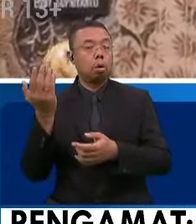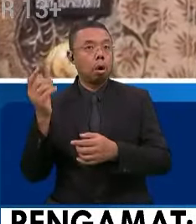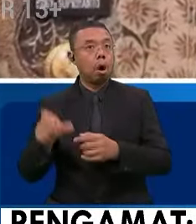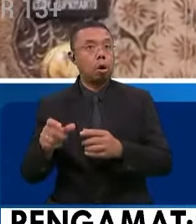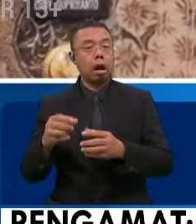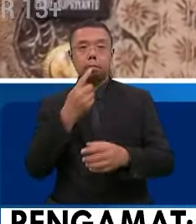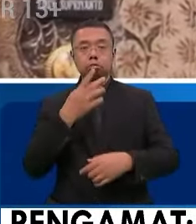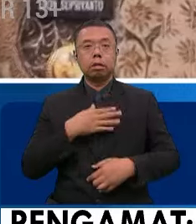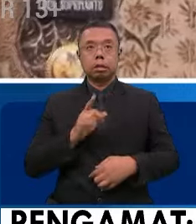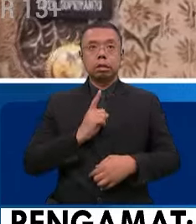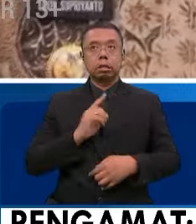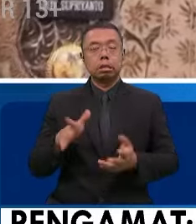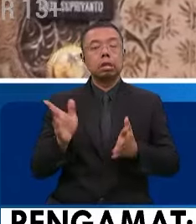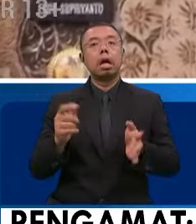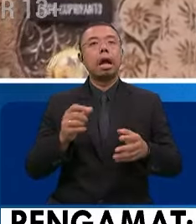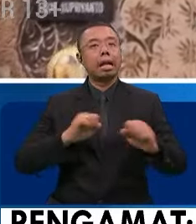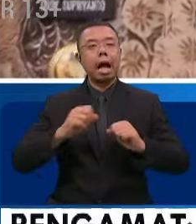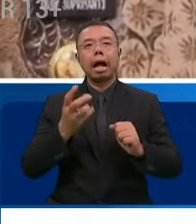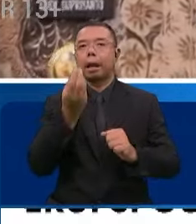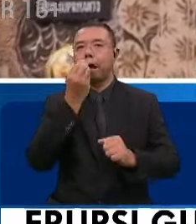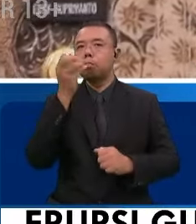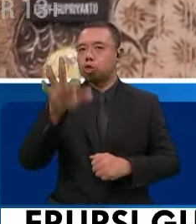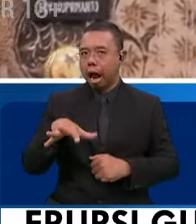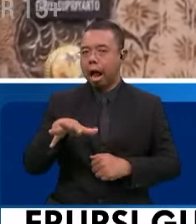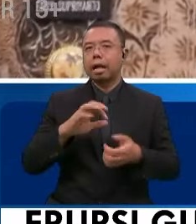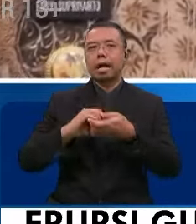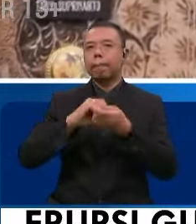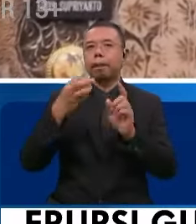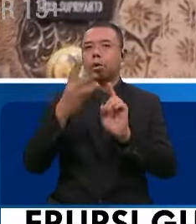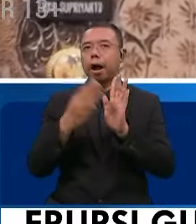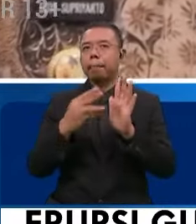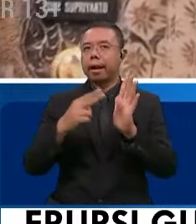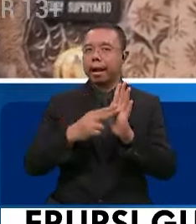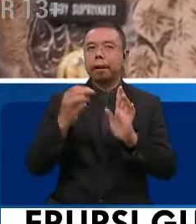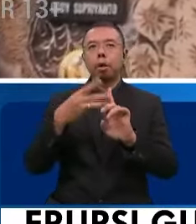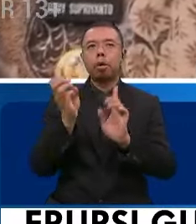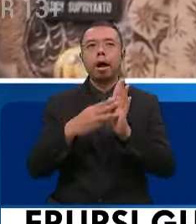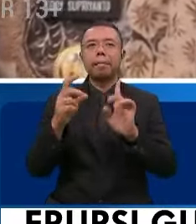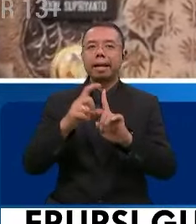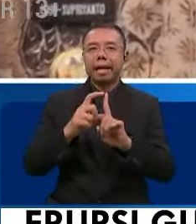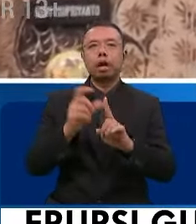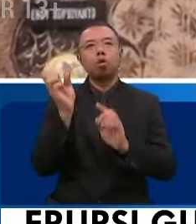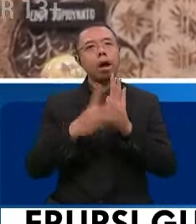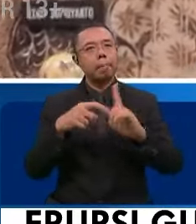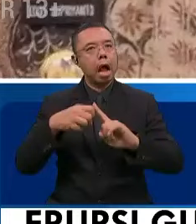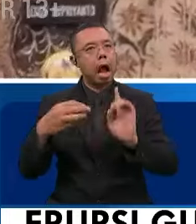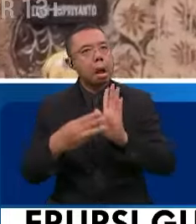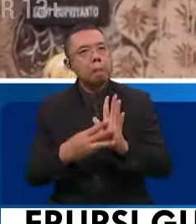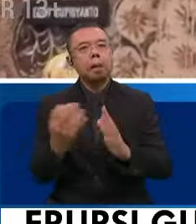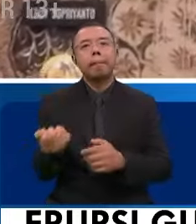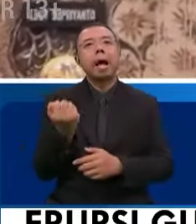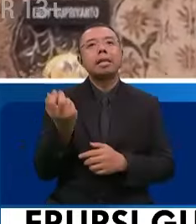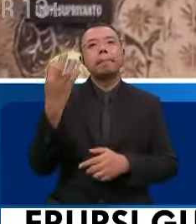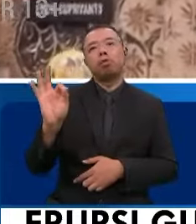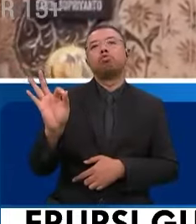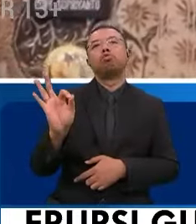gerakan pangan murah yang berkolaborasi dengan BUMN, BUMD, UMKM, dan retail modern, sehingga itu barang-barang bisa